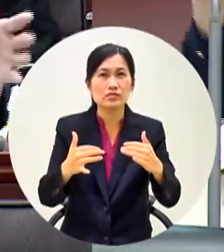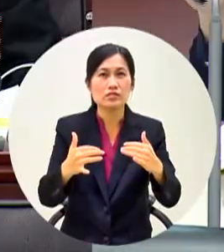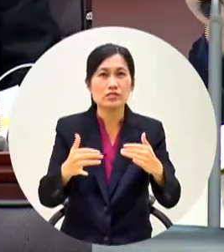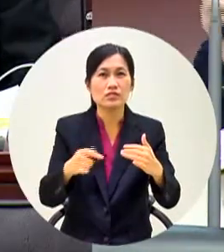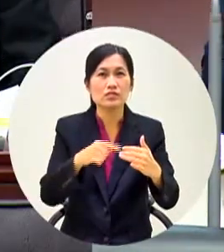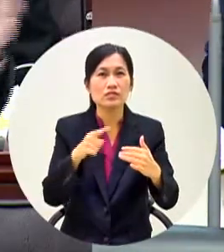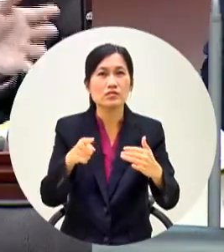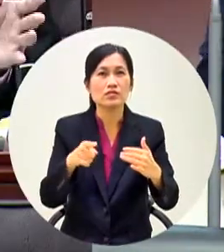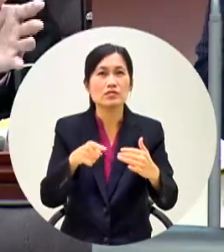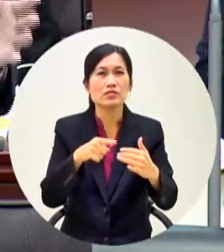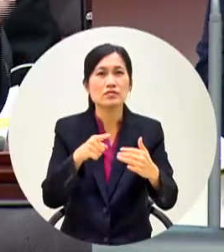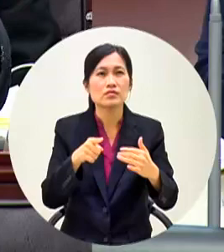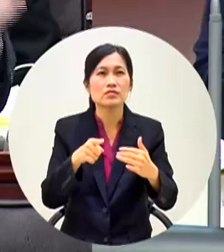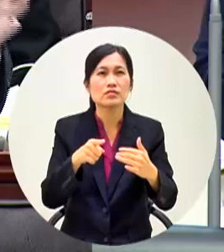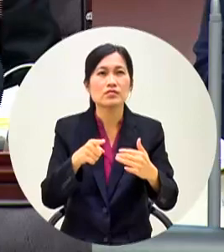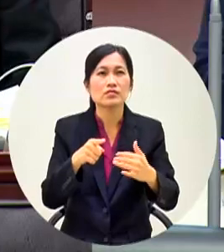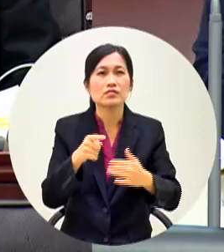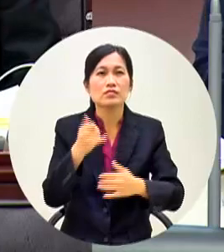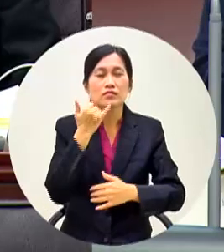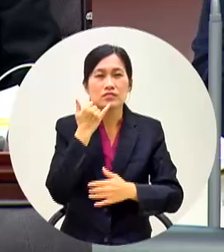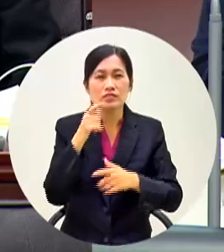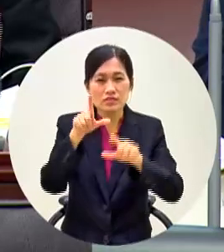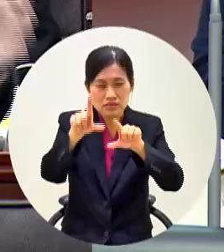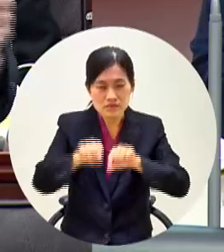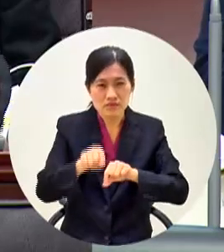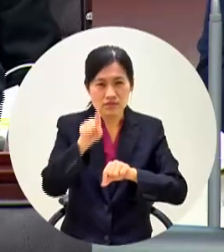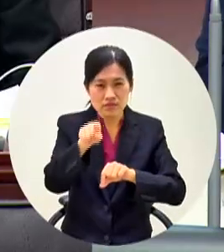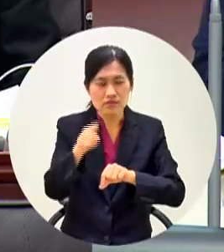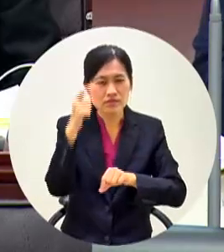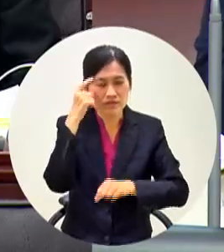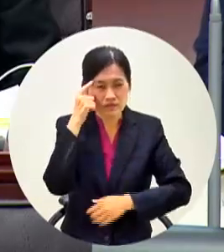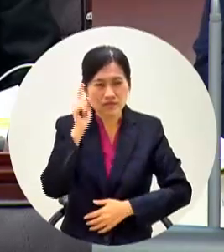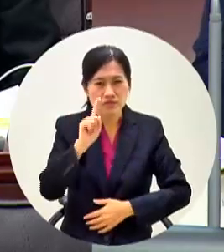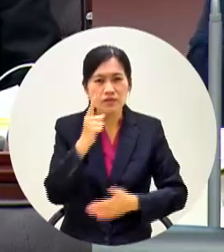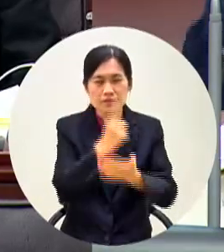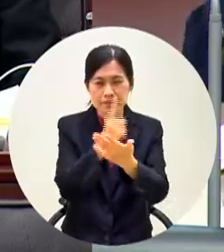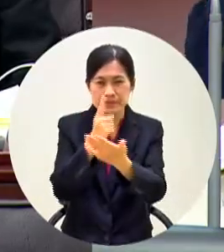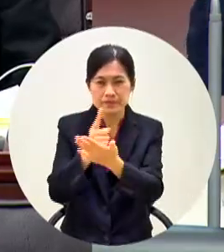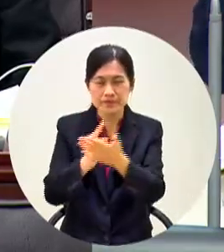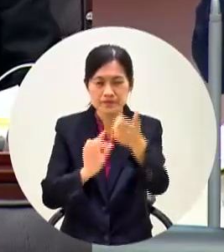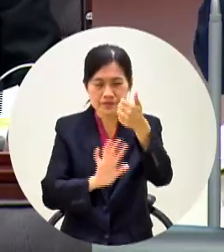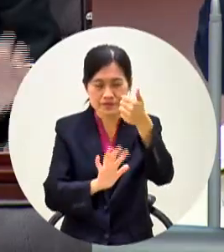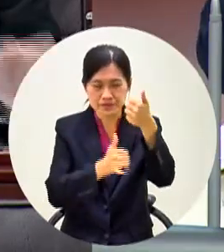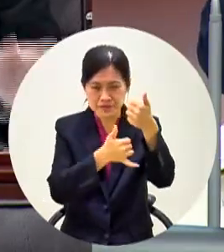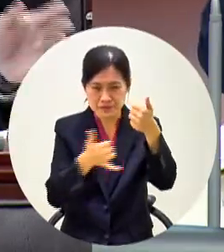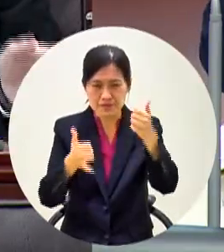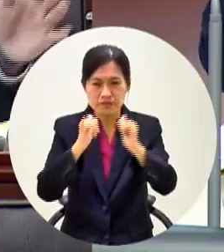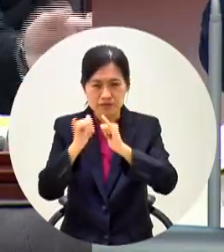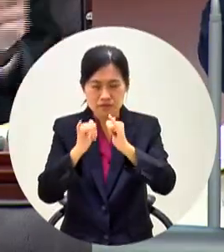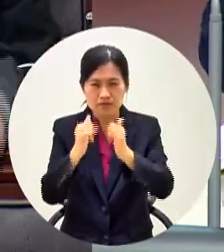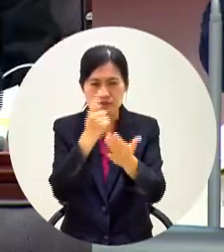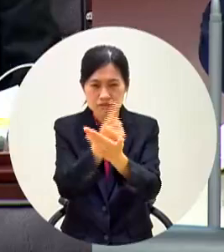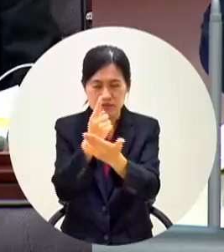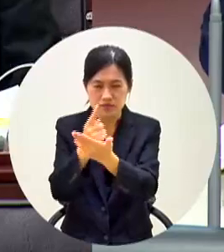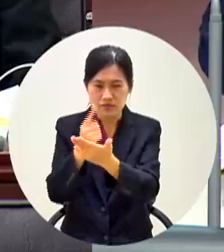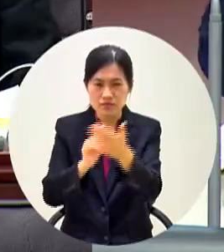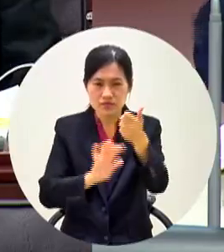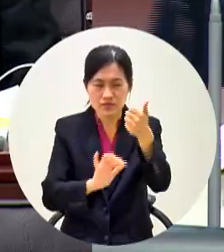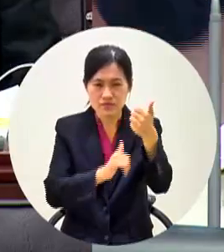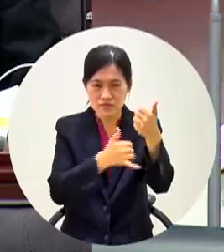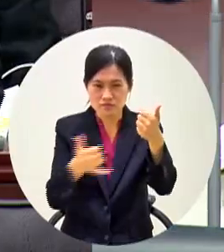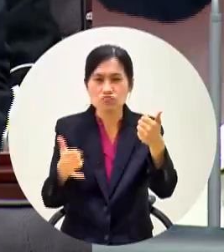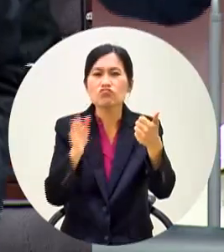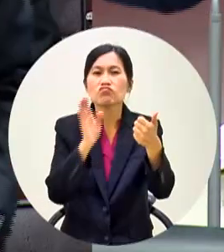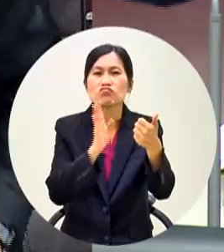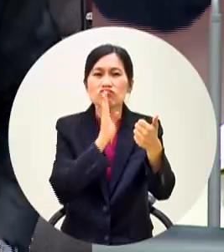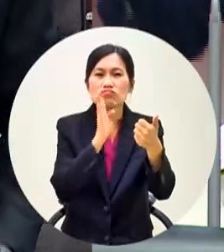供者，可以这样讲吗？ 按照你的逻辑啦，哈，每一个都是委员，每一个市民都是委员，我三场说明，市长亲自到场。 好，因